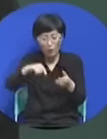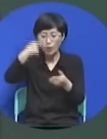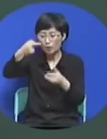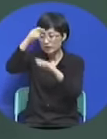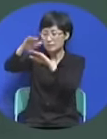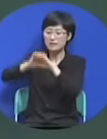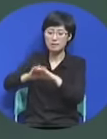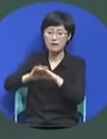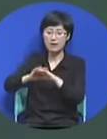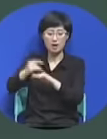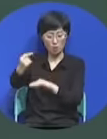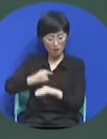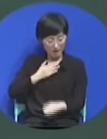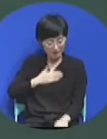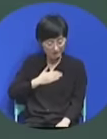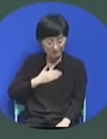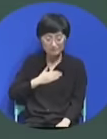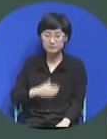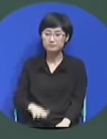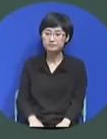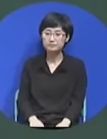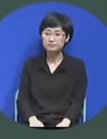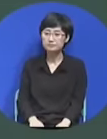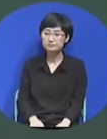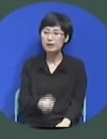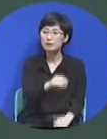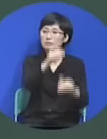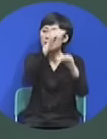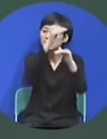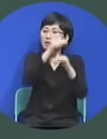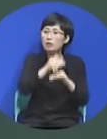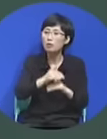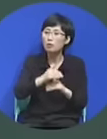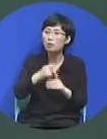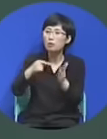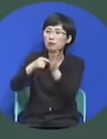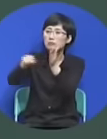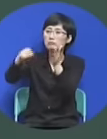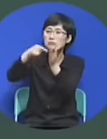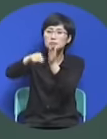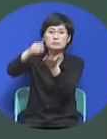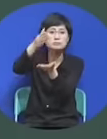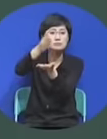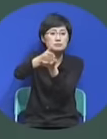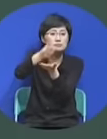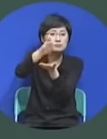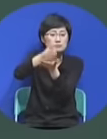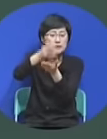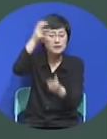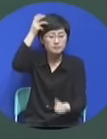有你们当先做的，那就是要先与弟兄和好，然后来献礼物. 이 내용은 아무것도 아닌 것 같아도 여러분이 굉장한 응답받을 수 있는 비밀이 돼요.